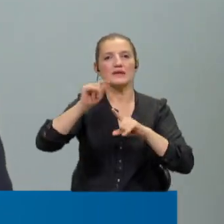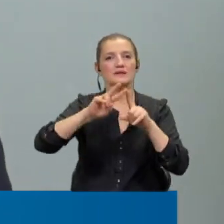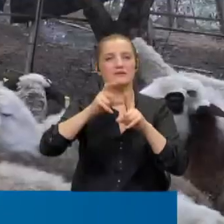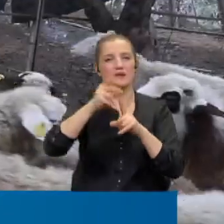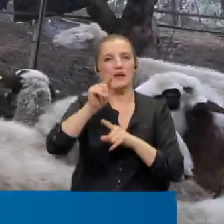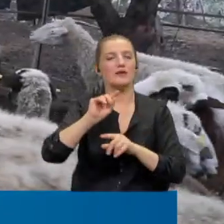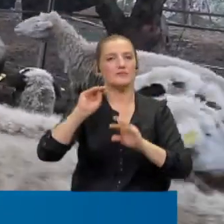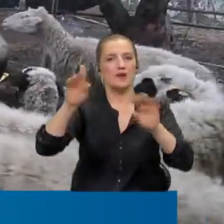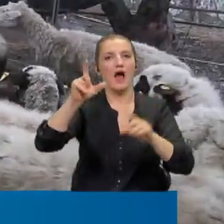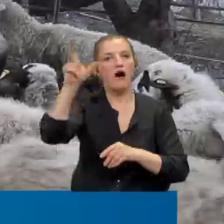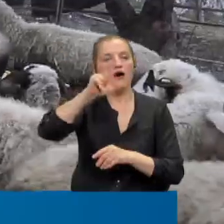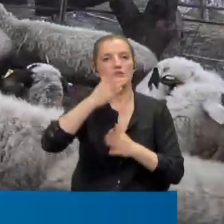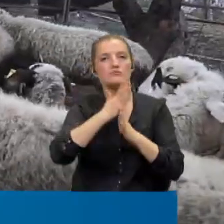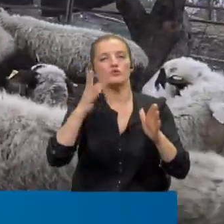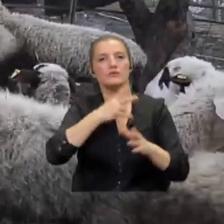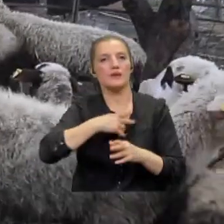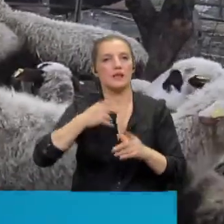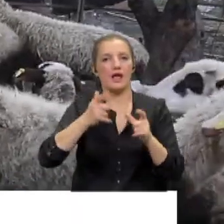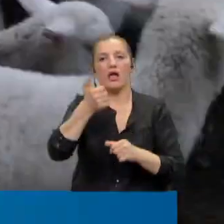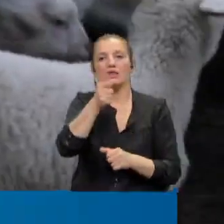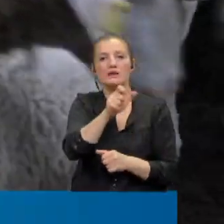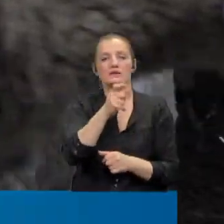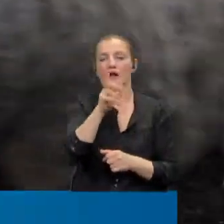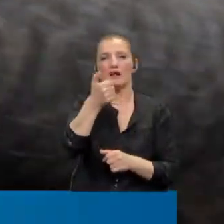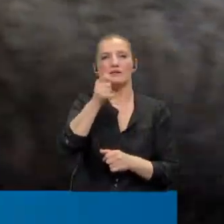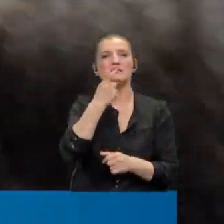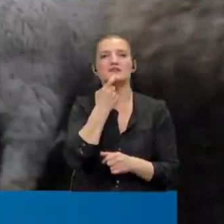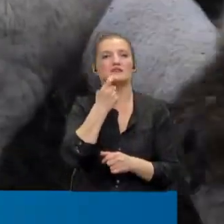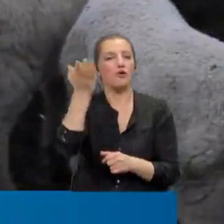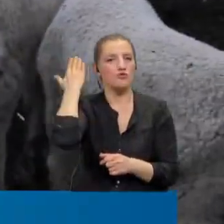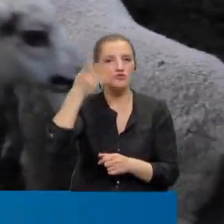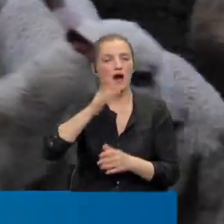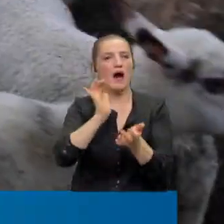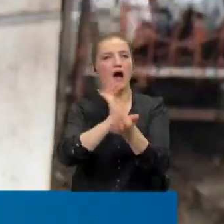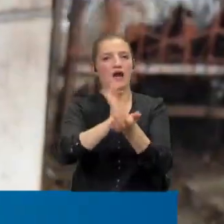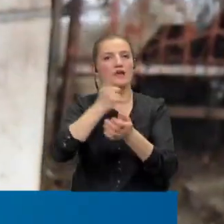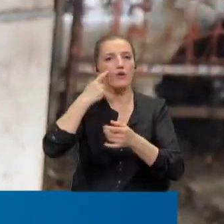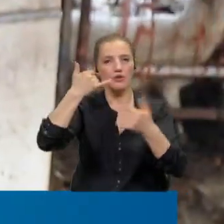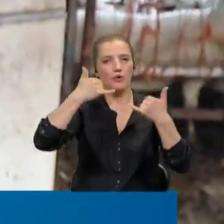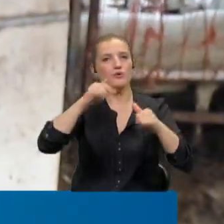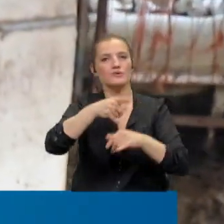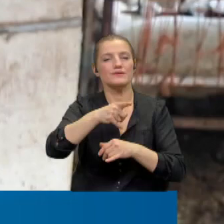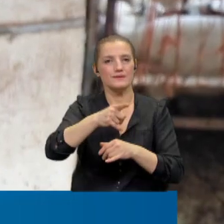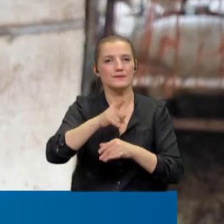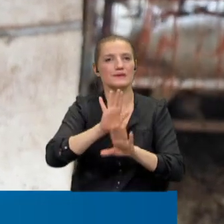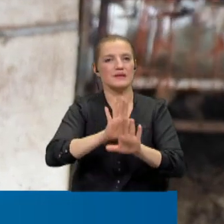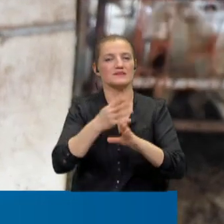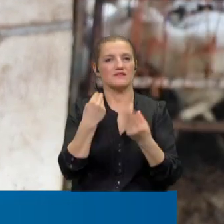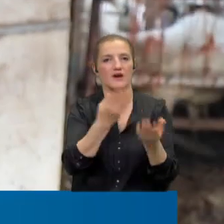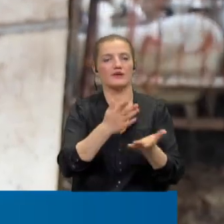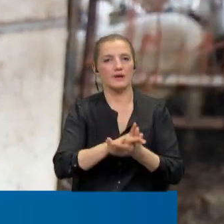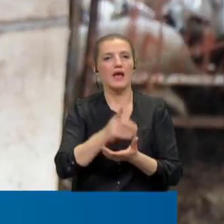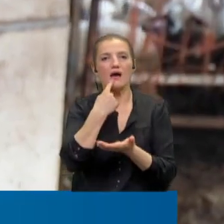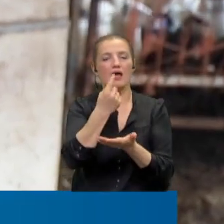ulaştırıyoruz Aydın Büyükşehir Belediyesi ise altı yıl önce aile tipi Koyunculuk projesi başlatmıştı hoş değil ilaç gibi geldi